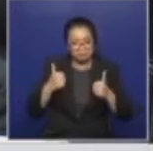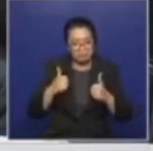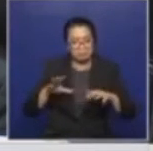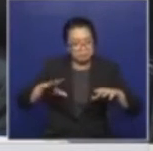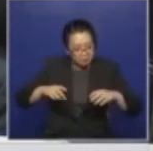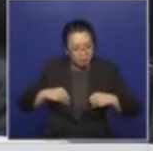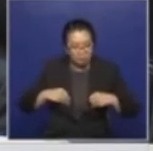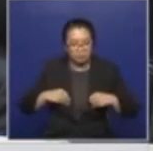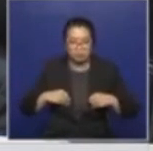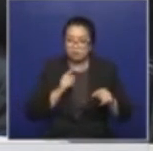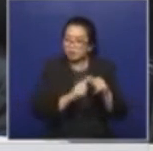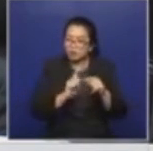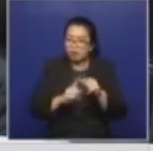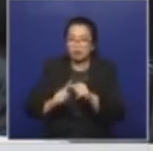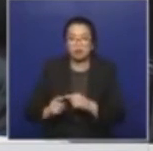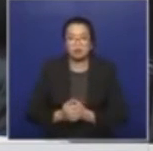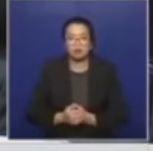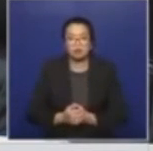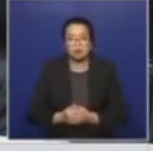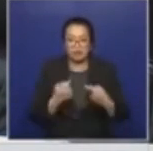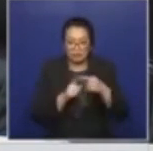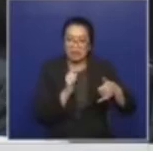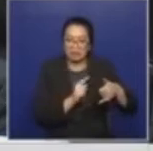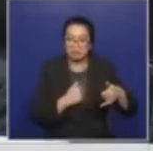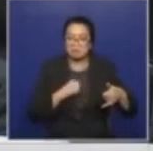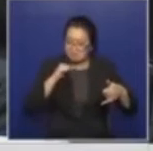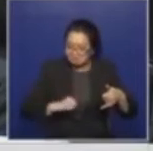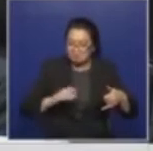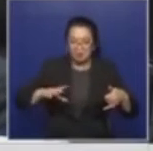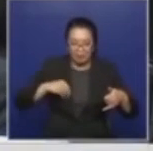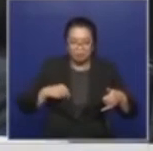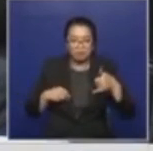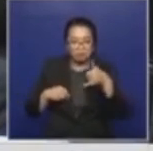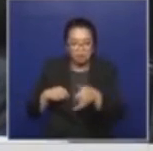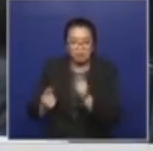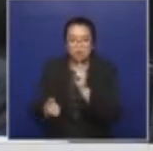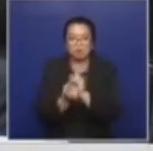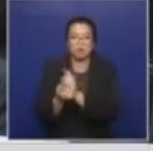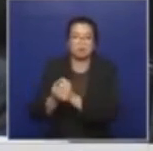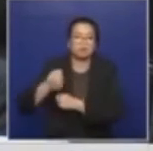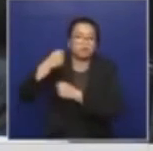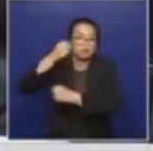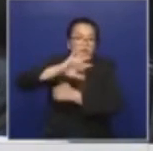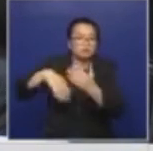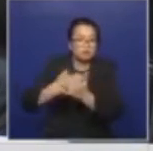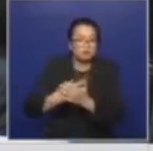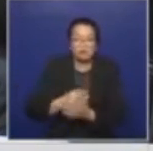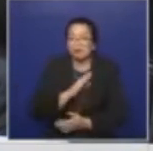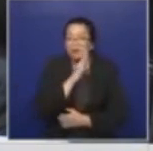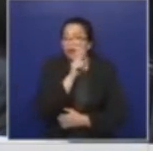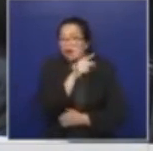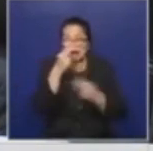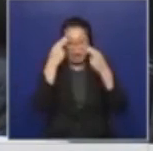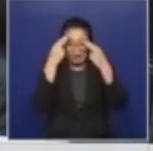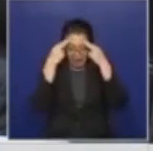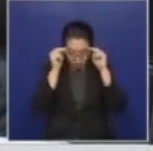ไม่หลายเรื่องผมจะไม่ชื่นชมแต่ว่าตรงนี้ความเด็ดเดี่ยวผมบอกว่าถ้านายกรัฐมนตรีได้สักนิดหนึ่ง